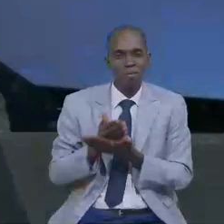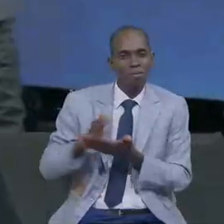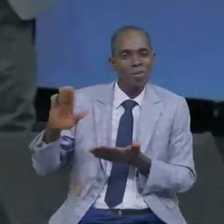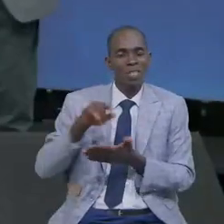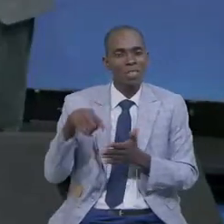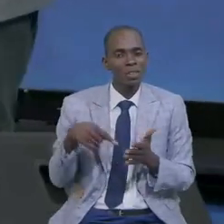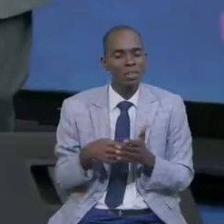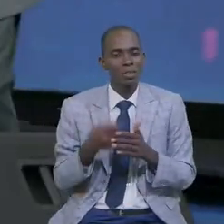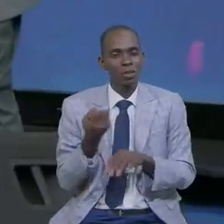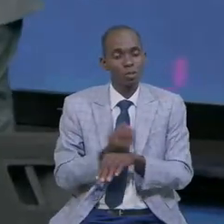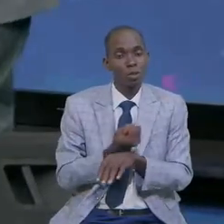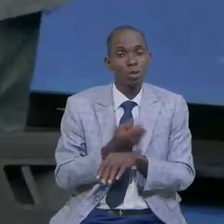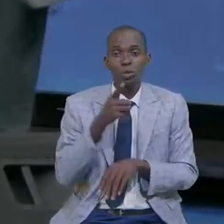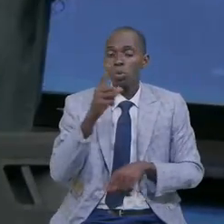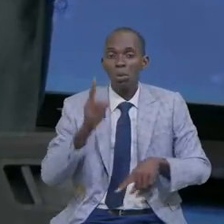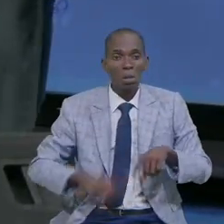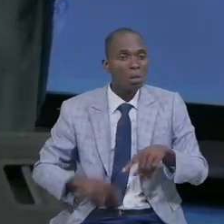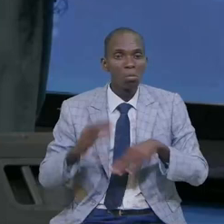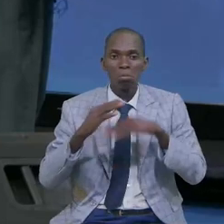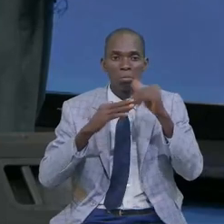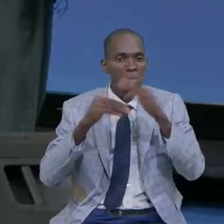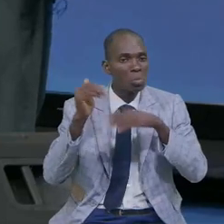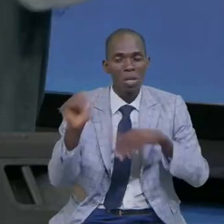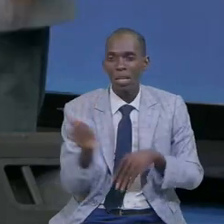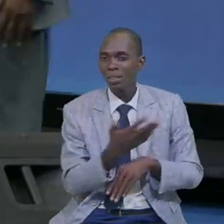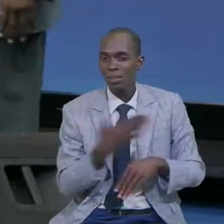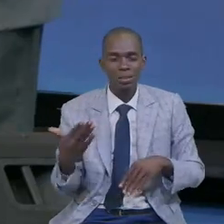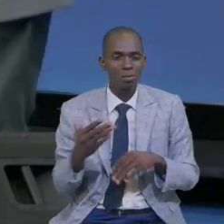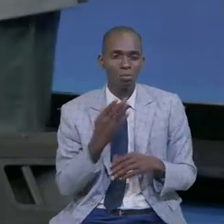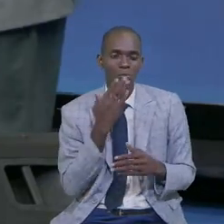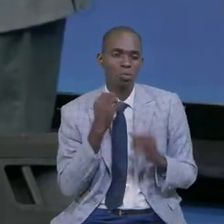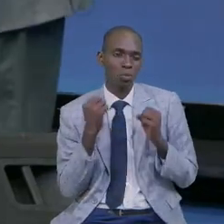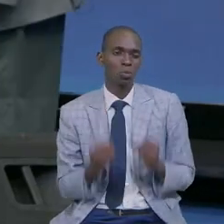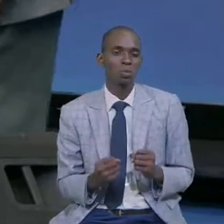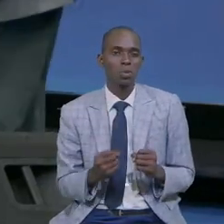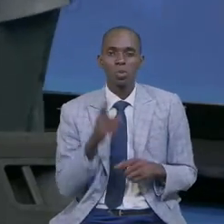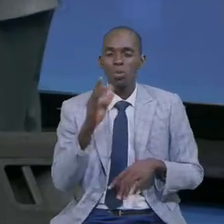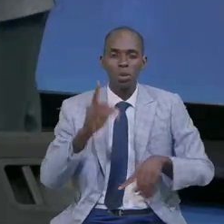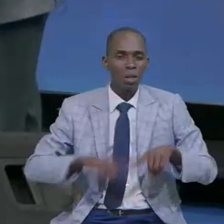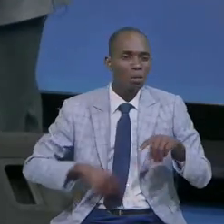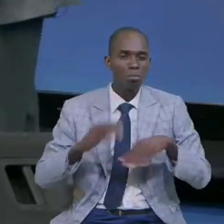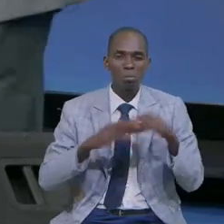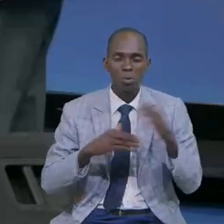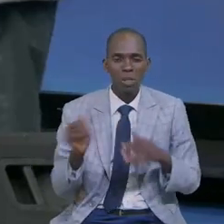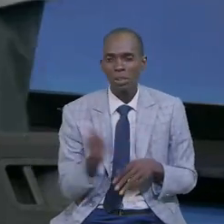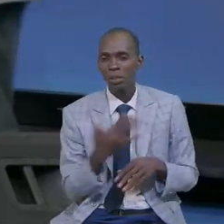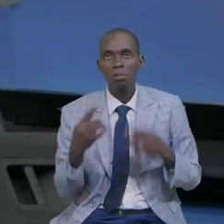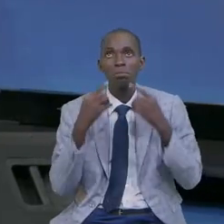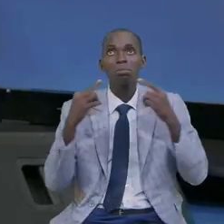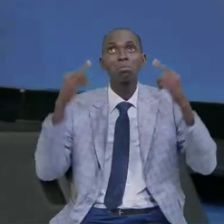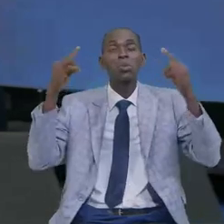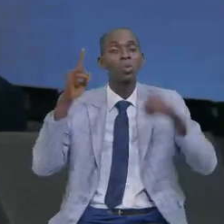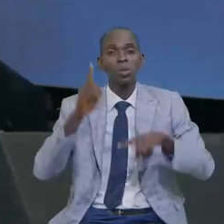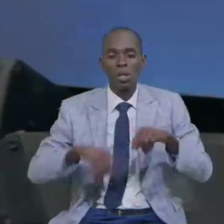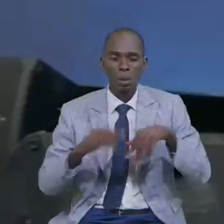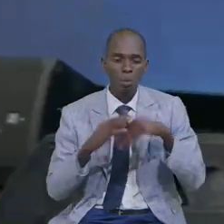pas bâtir quoi que ce soit de substantiel, quelque chose avec succès, quoi que